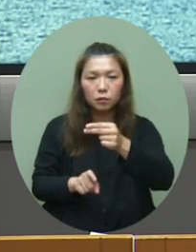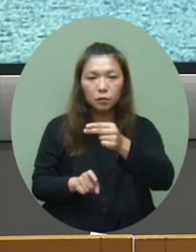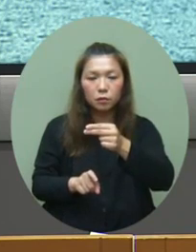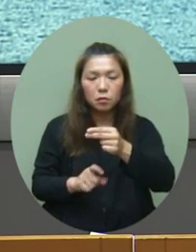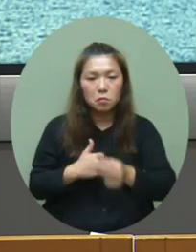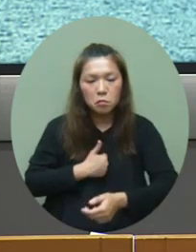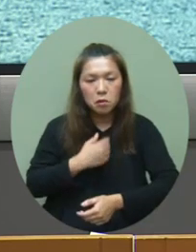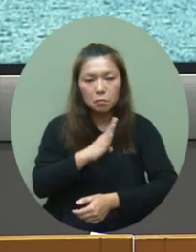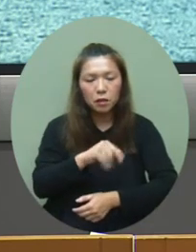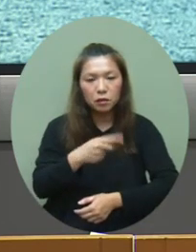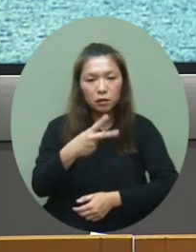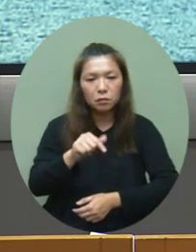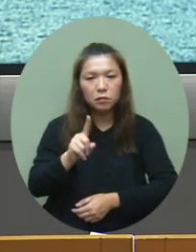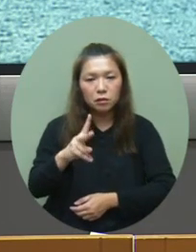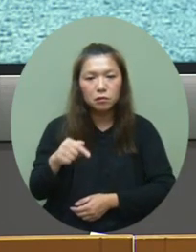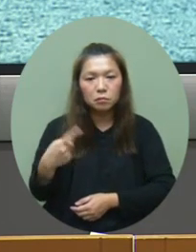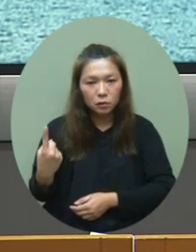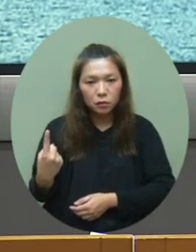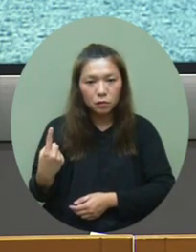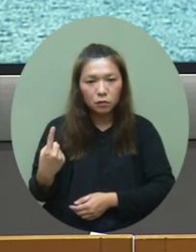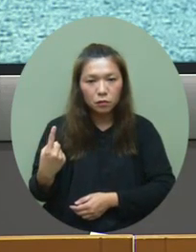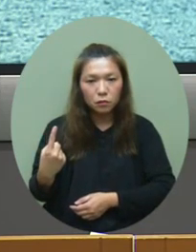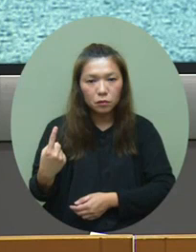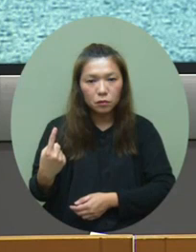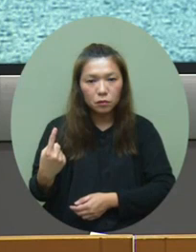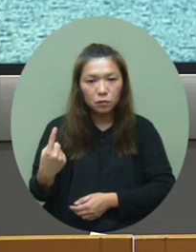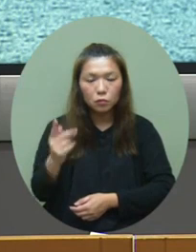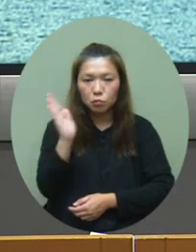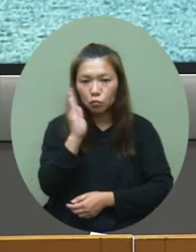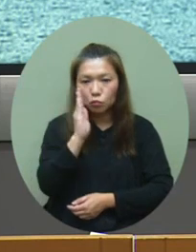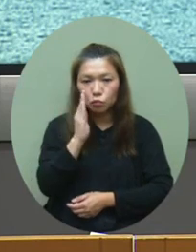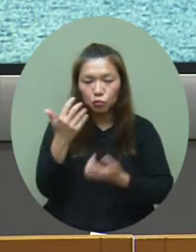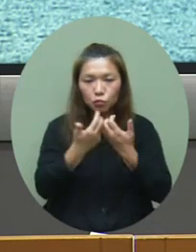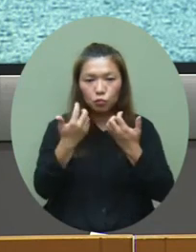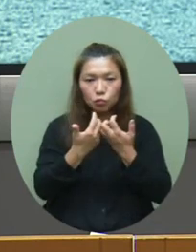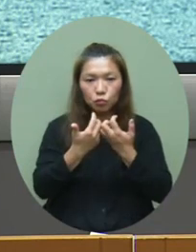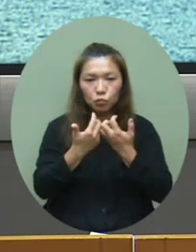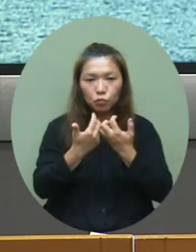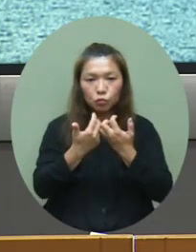喺懷疑 BA.1.2.1 咧，就係、是、大概係